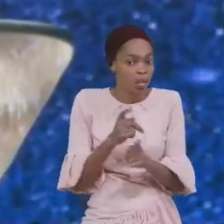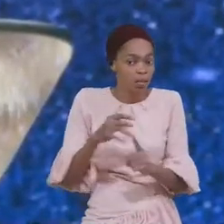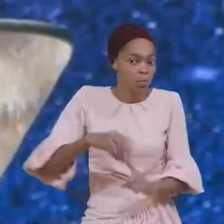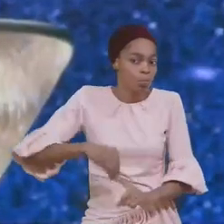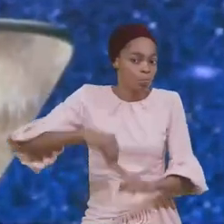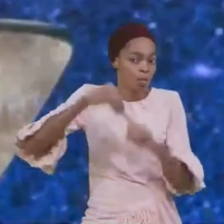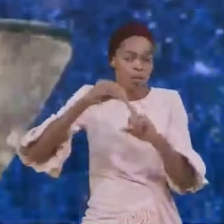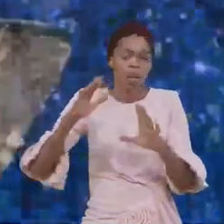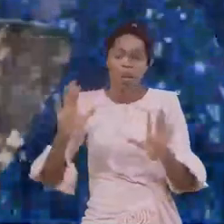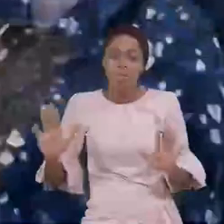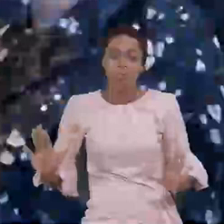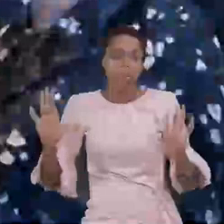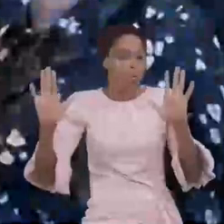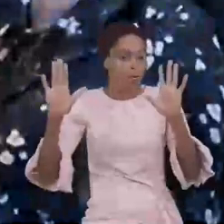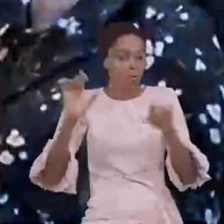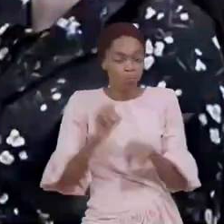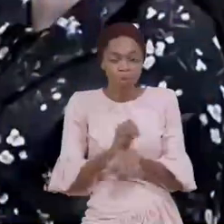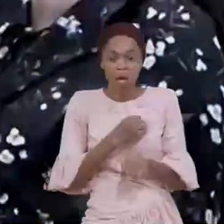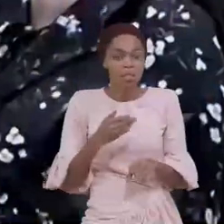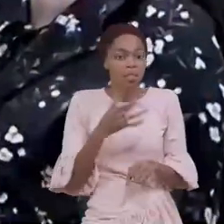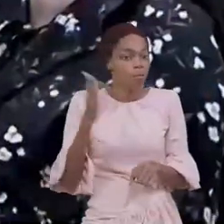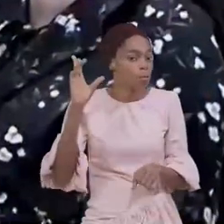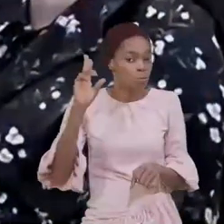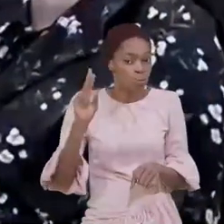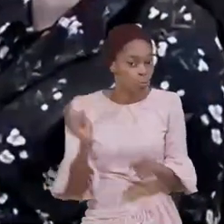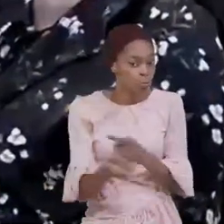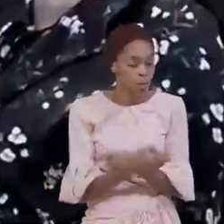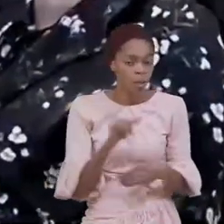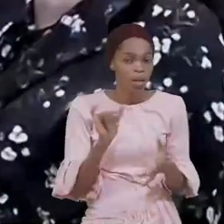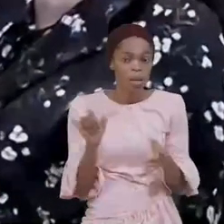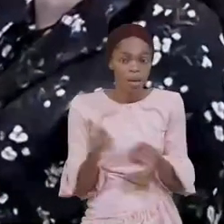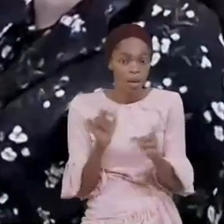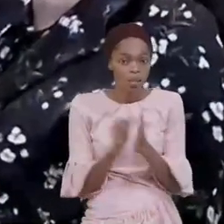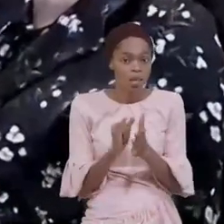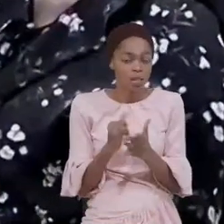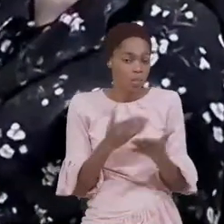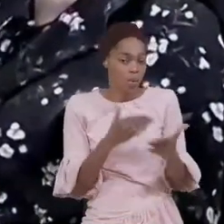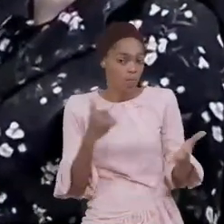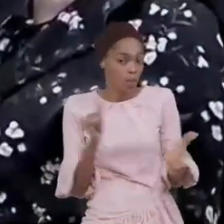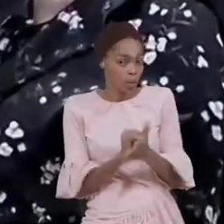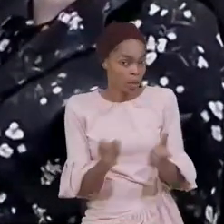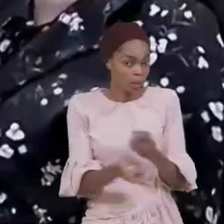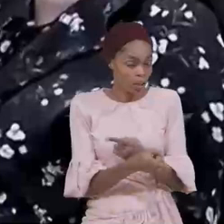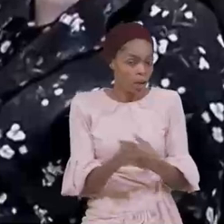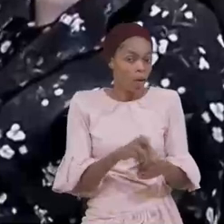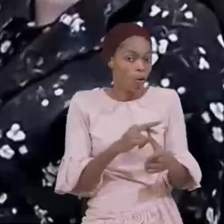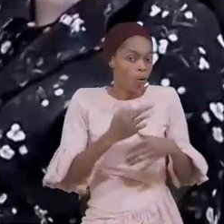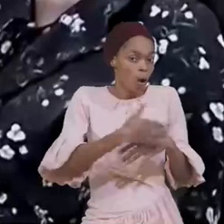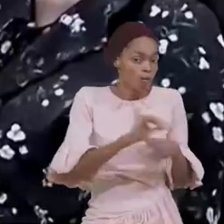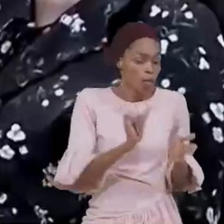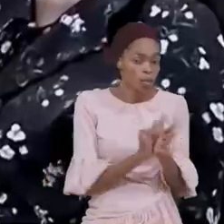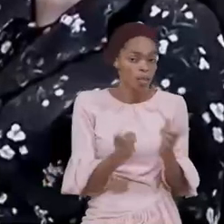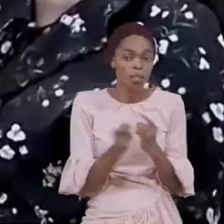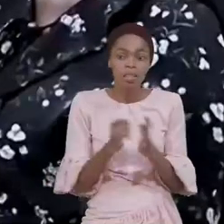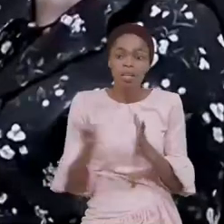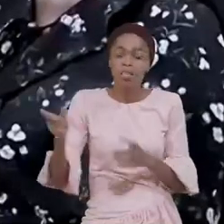merveille particulière. Il n'y a point eu de jour comme celui-là, ni avant ni après, où l'Éternel ait